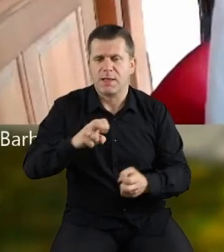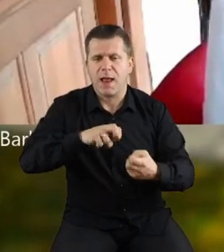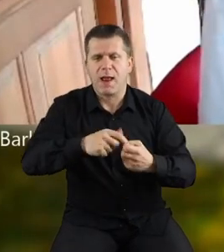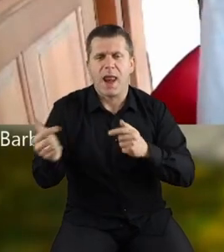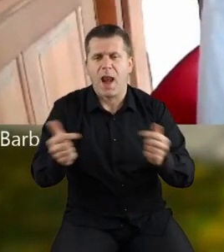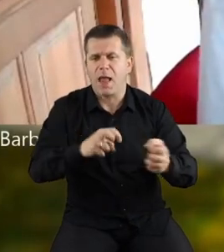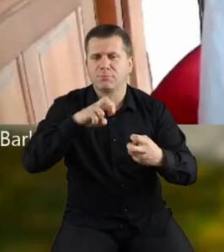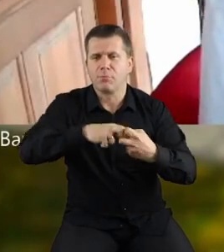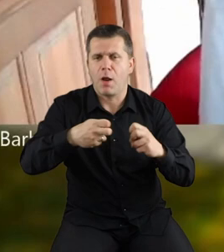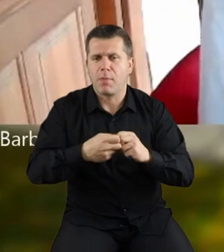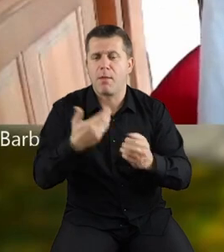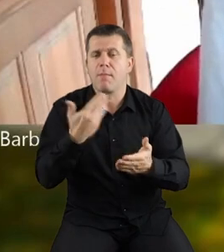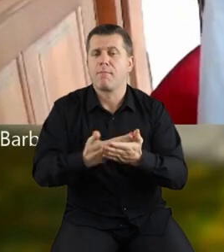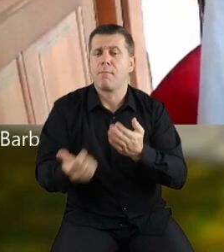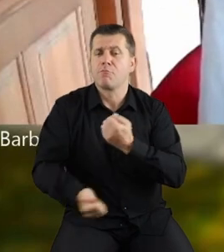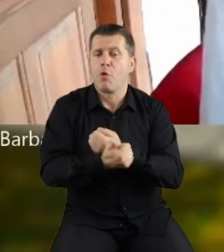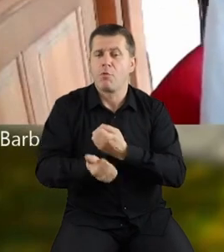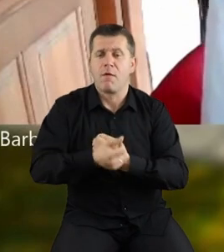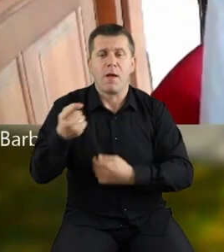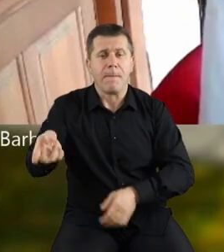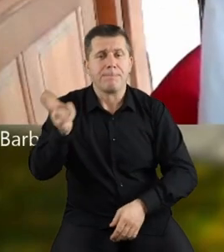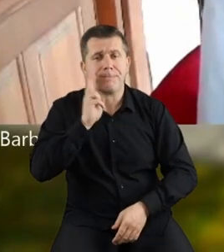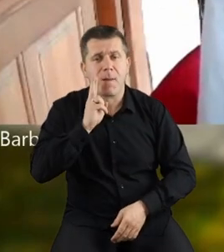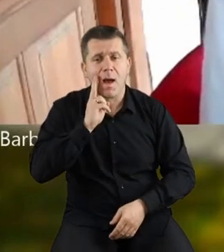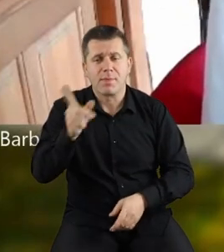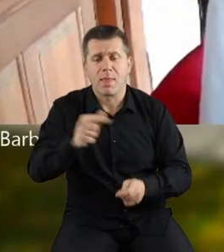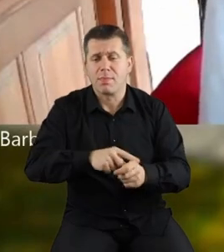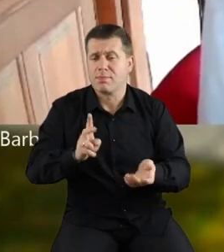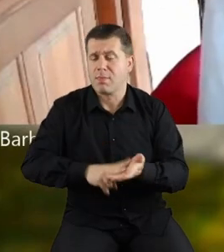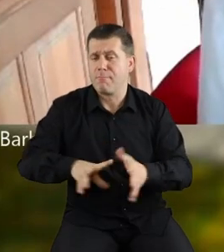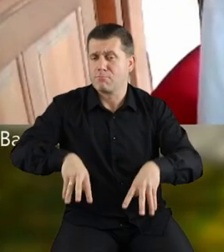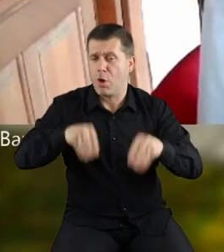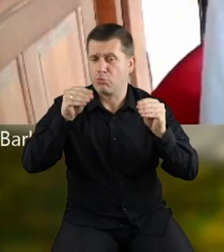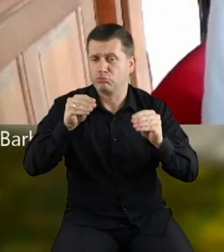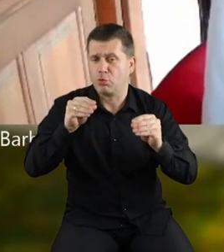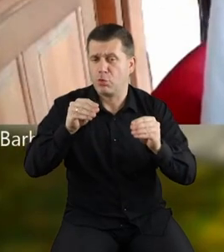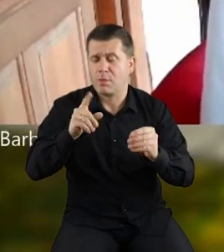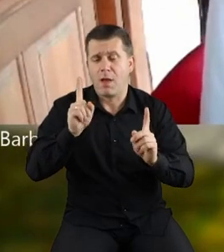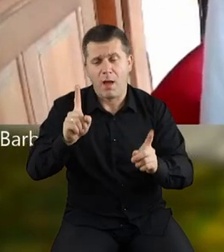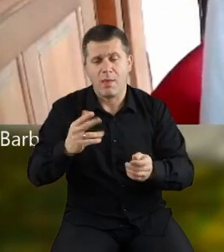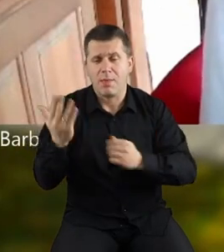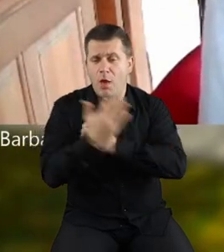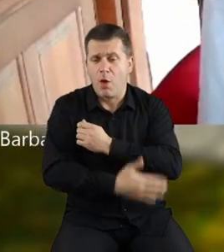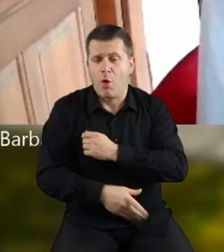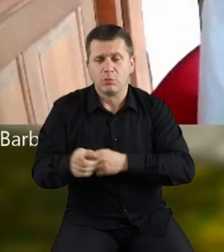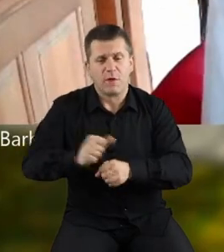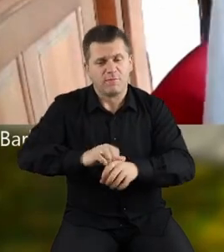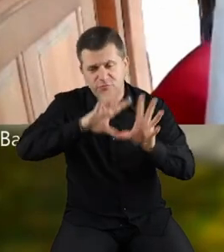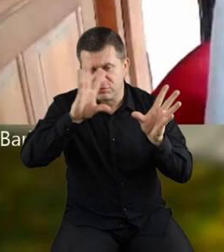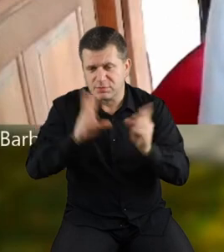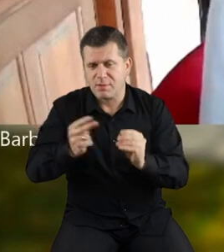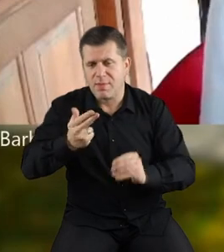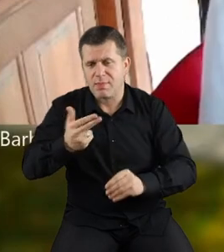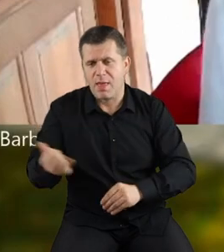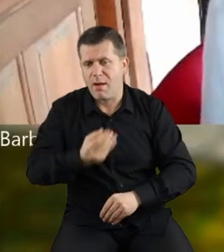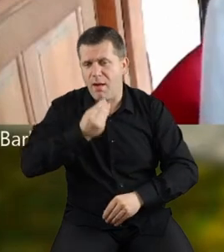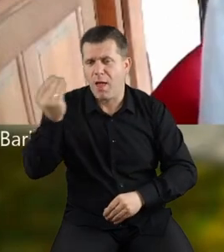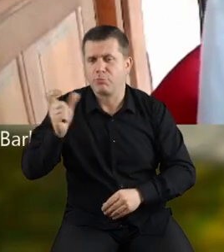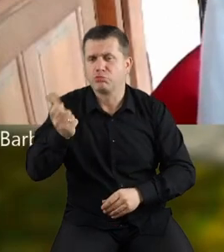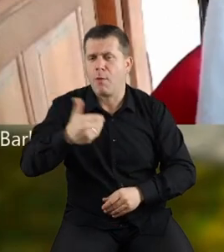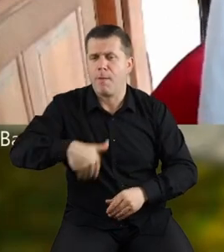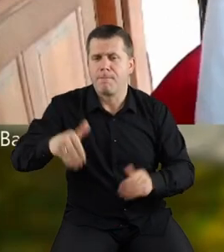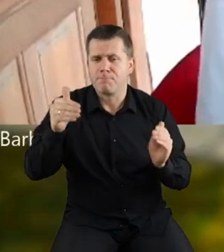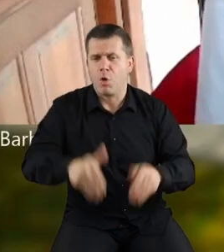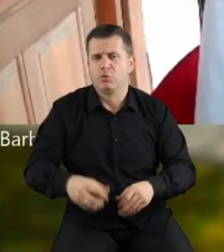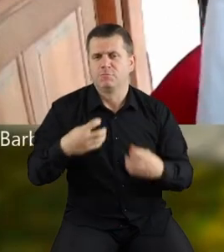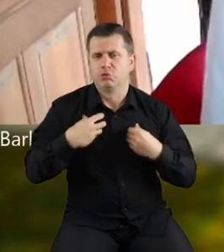być relacją problemową, ponieważ matka jest na początku, a zwłaszcza na końcu, wszystkim najlepszym,